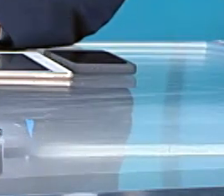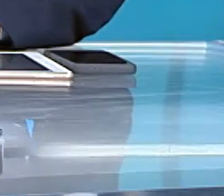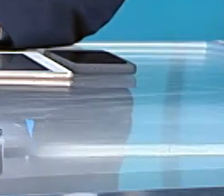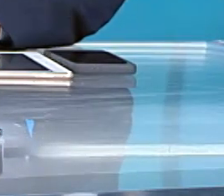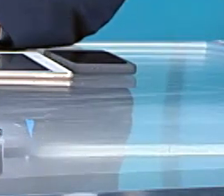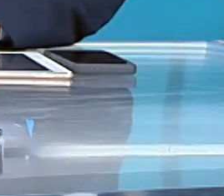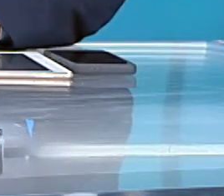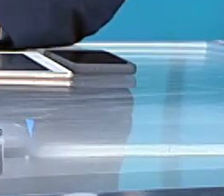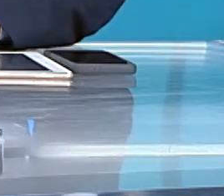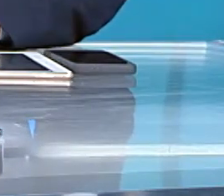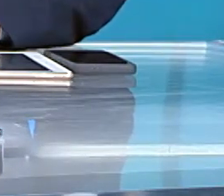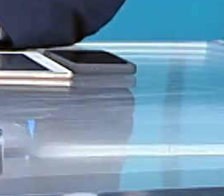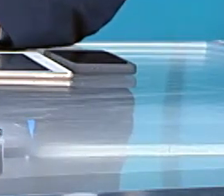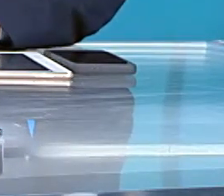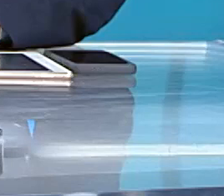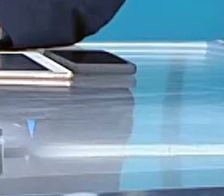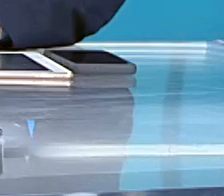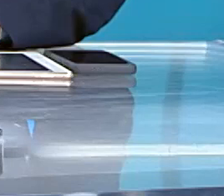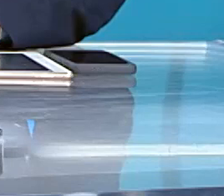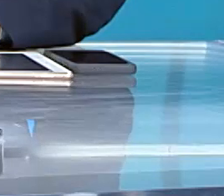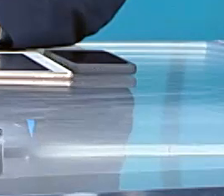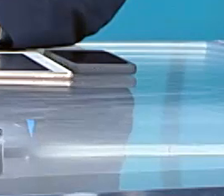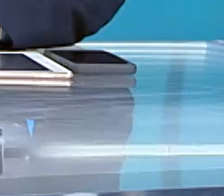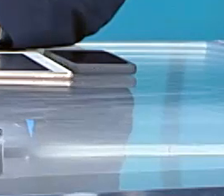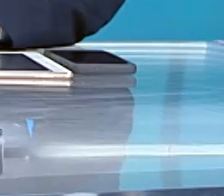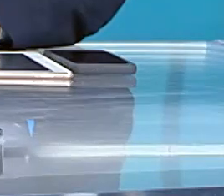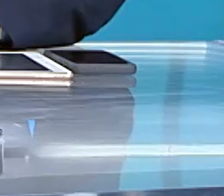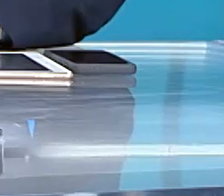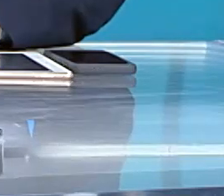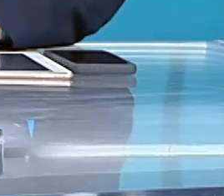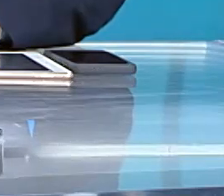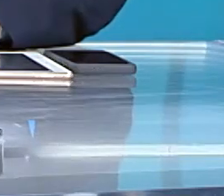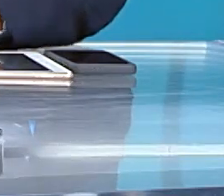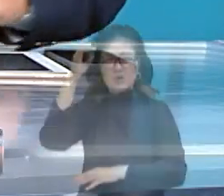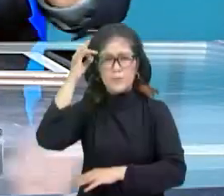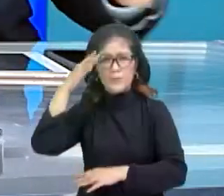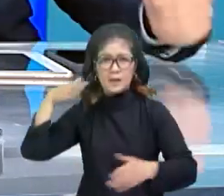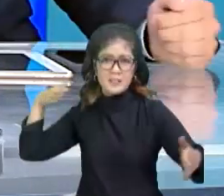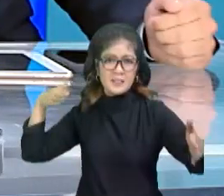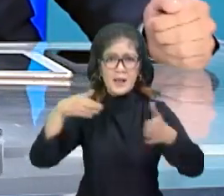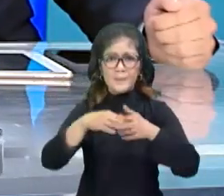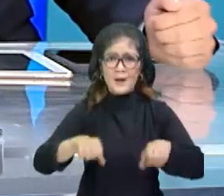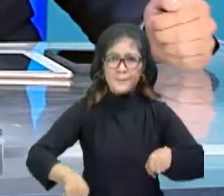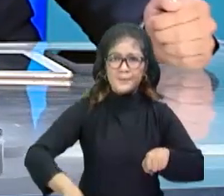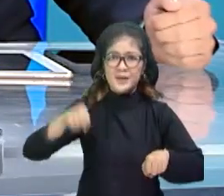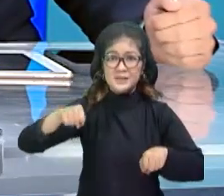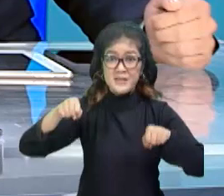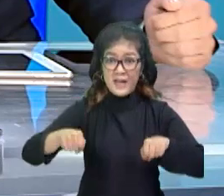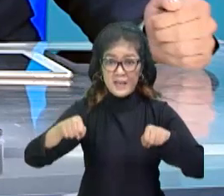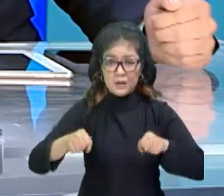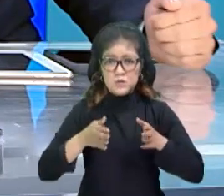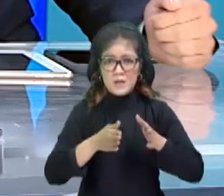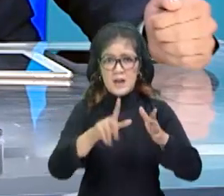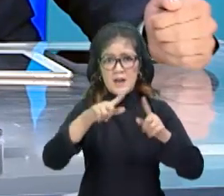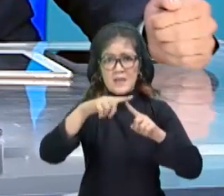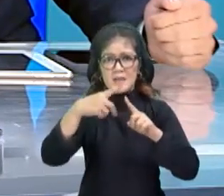jalan di Grogol Jakarta Barat Sumatera sebuah motor sport menabrak bajaj di Jalan Letjen Suprapto Jakarta timur mengakibatkan